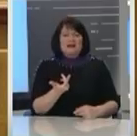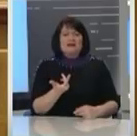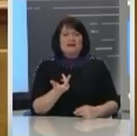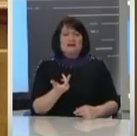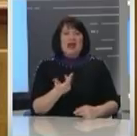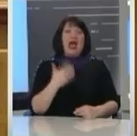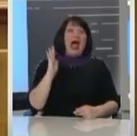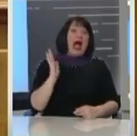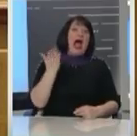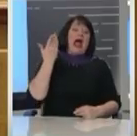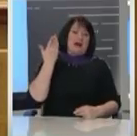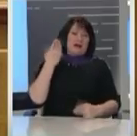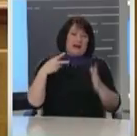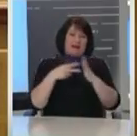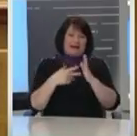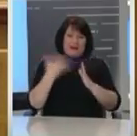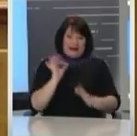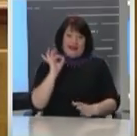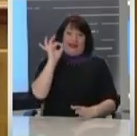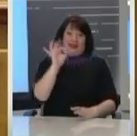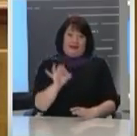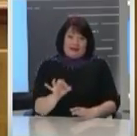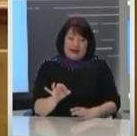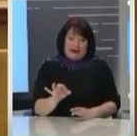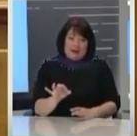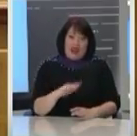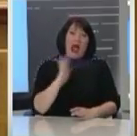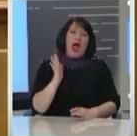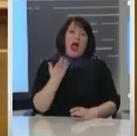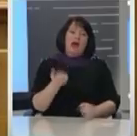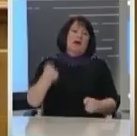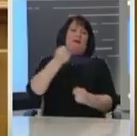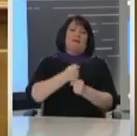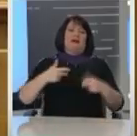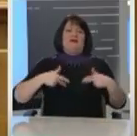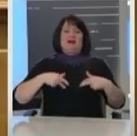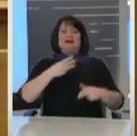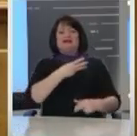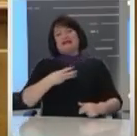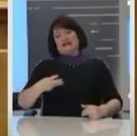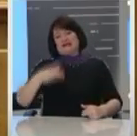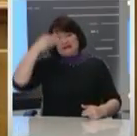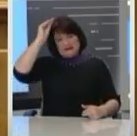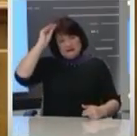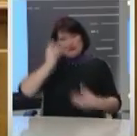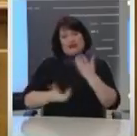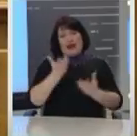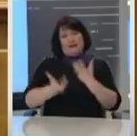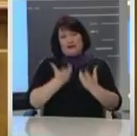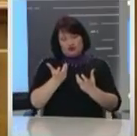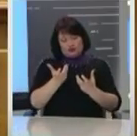είχαμε φτάσει το 2015, αν δεν είχε έλθει στα πράγματα ο κύριος Τσίπρας και ο κύριος